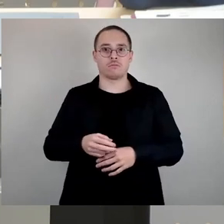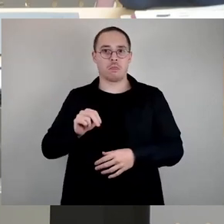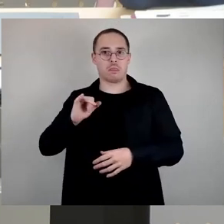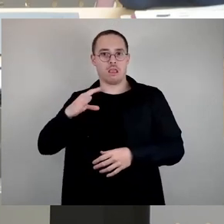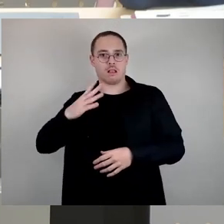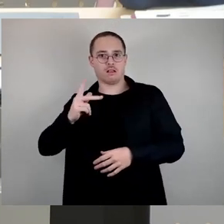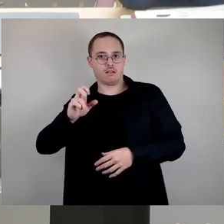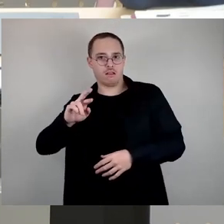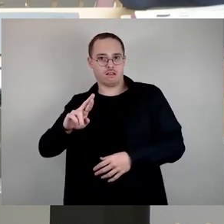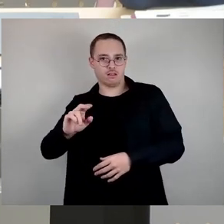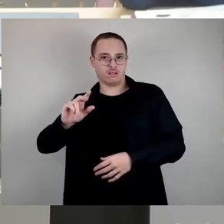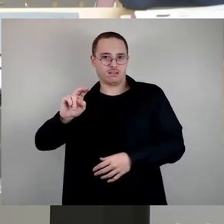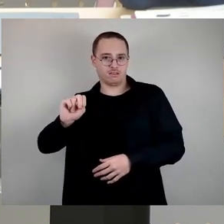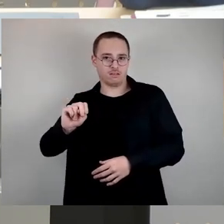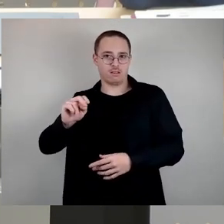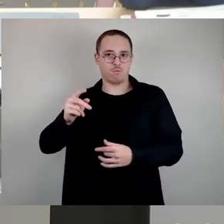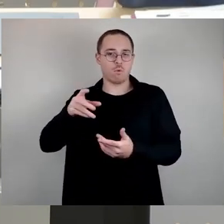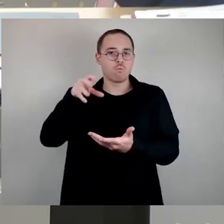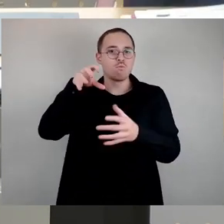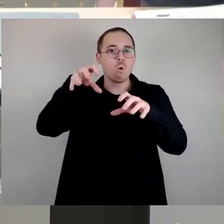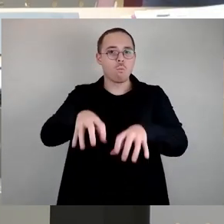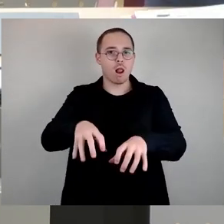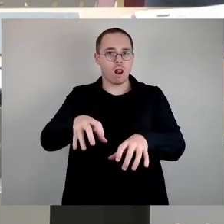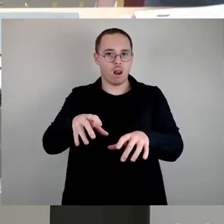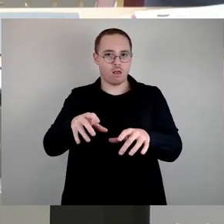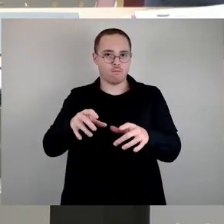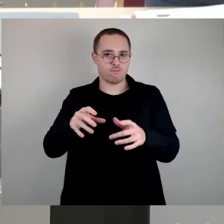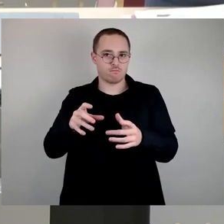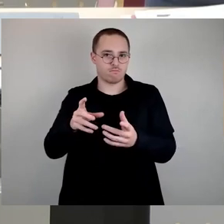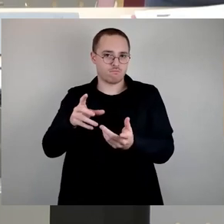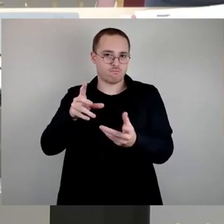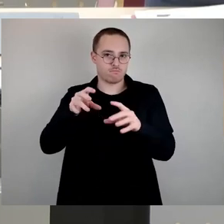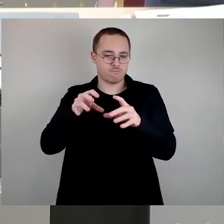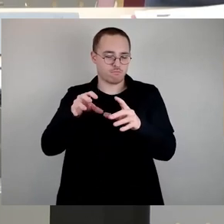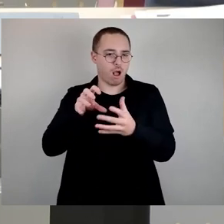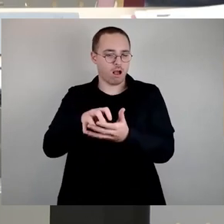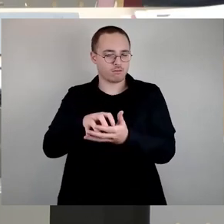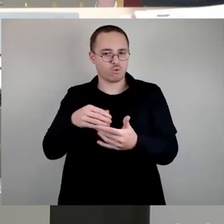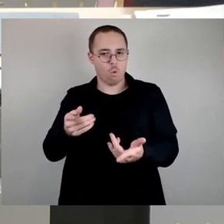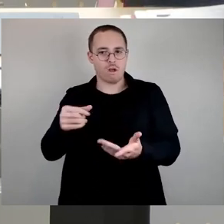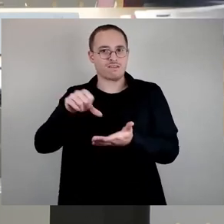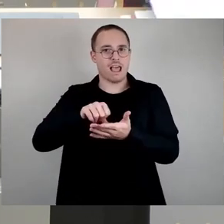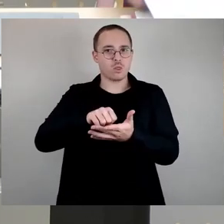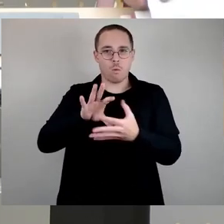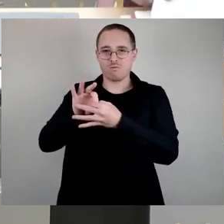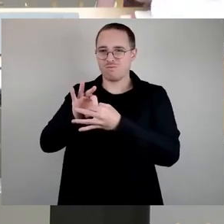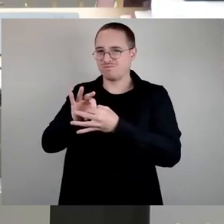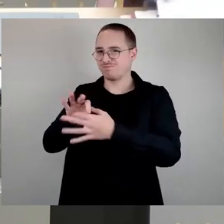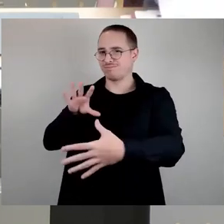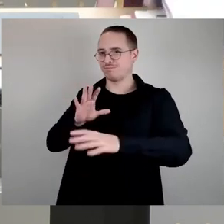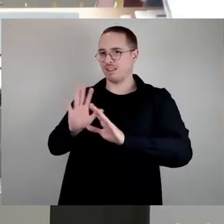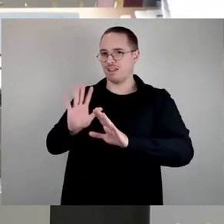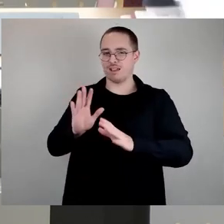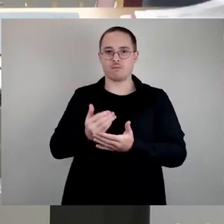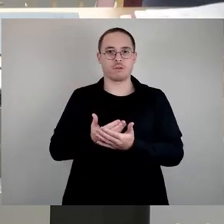das Möbelmarkt ist nicht zentrenrelevant. Auch die Vergötzung des Stadtzentrums, also ob dann Saturn in der Altmarktgalerie